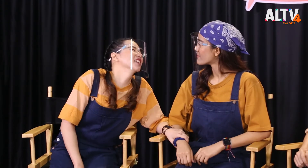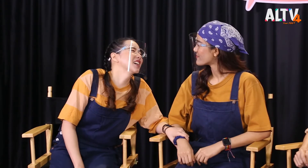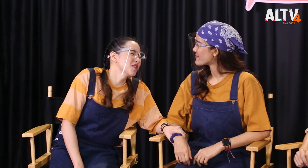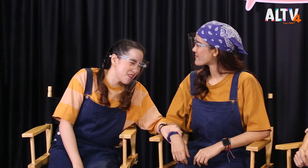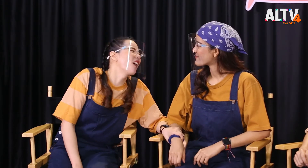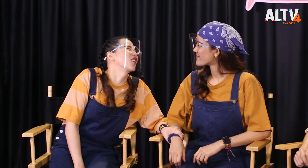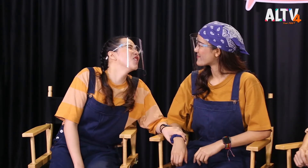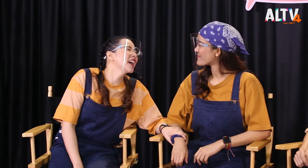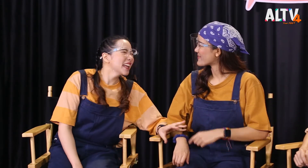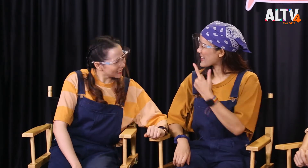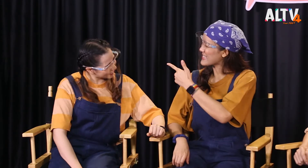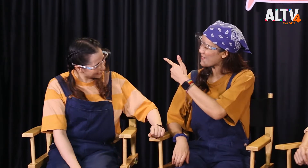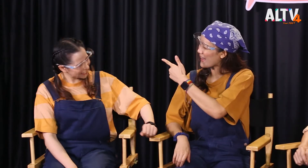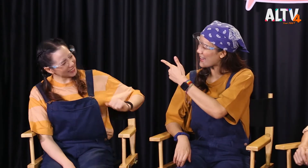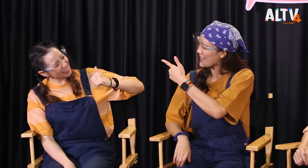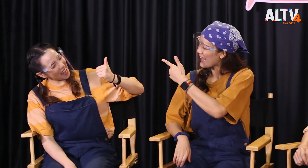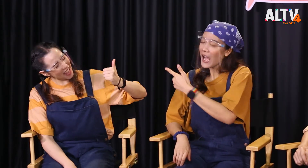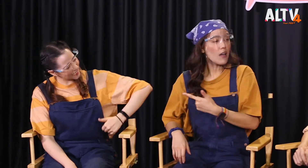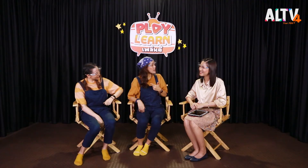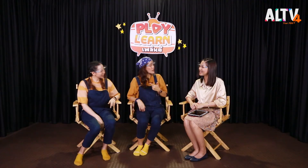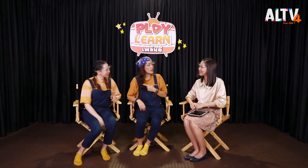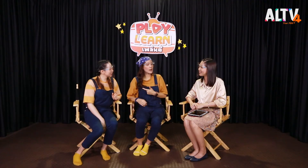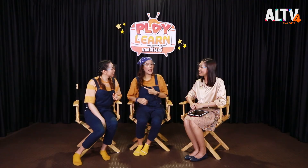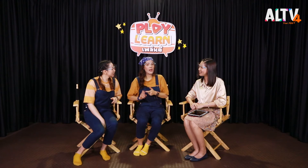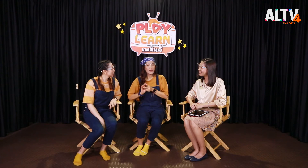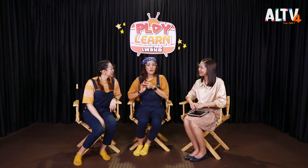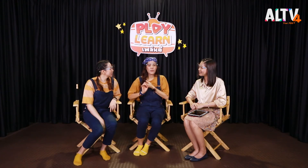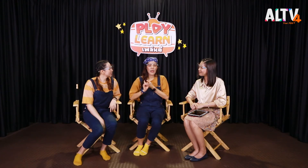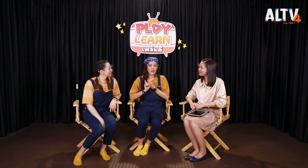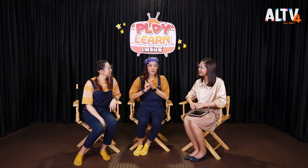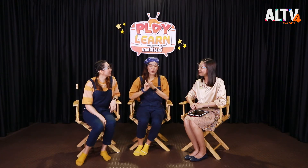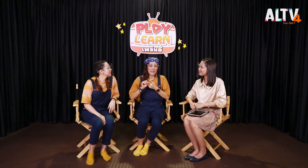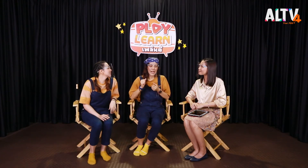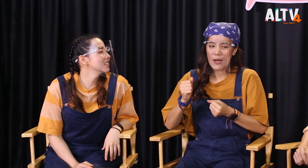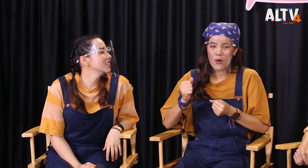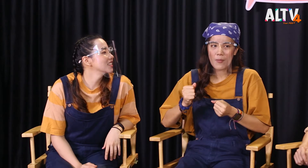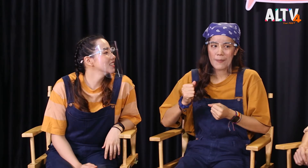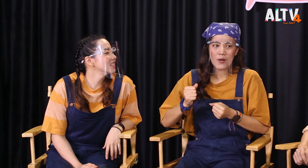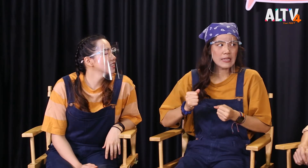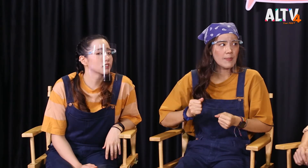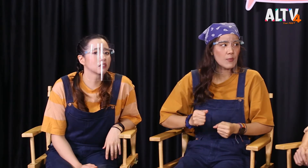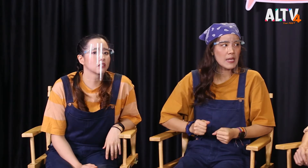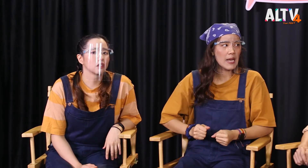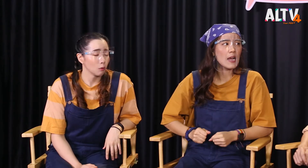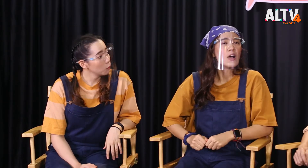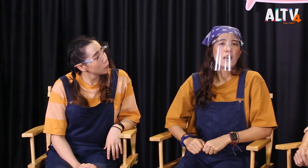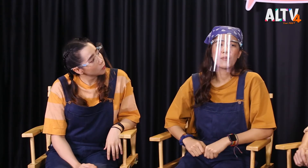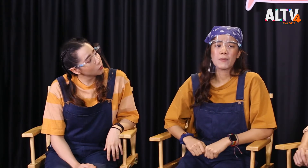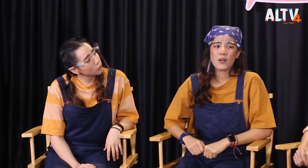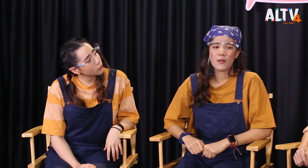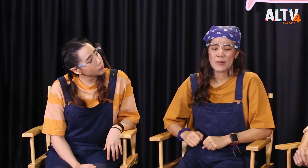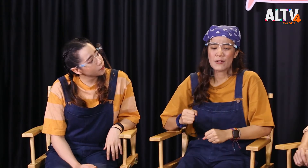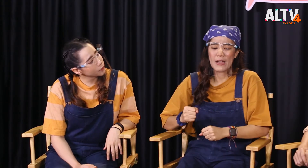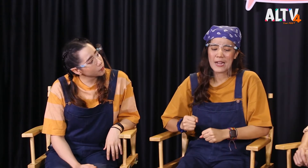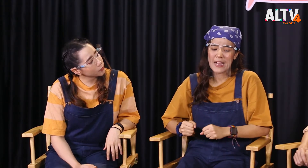พ์เดี๋ยวพี่เตยไปออกด้วย จัดไป เย้ yeah. อุ้ยครูออนคะคือพิมพ์อยากรู้ท่าวอร์มอัพก่อนที่จะไปวิ่งอะค่ะคือพิม